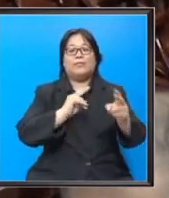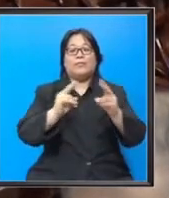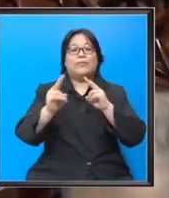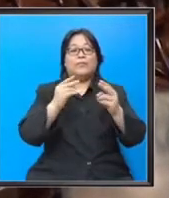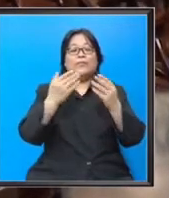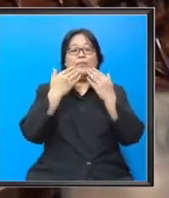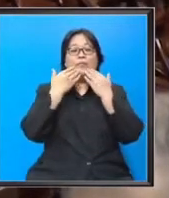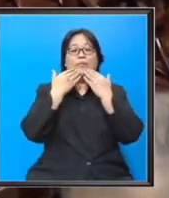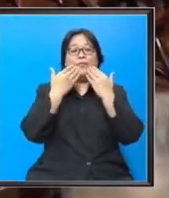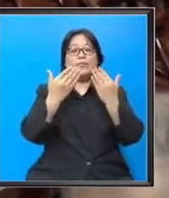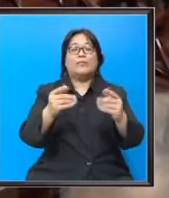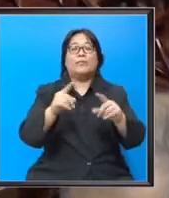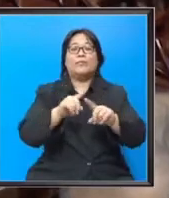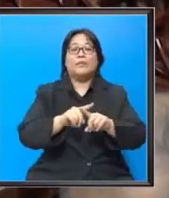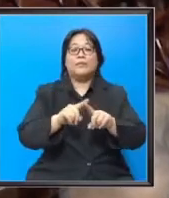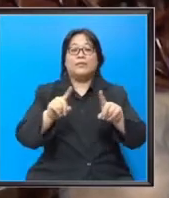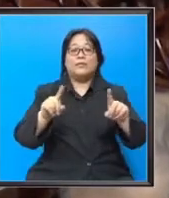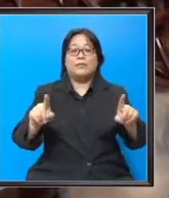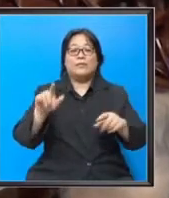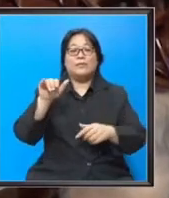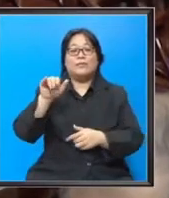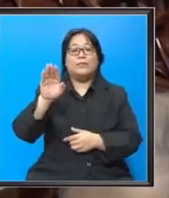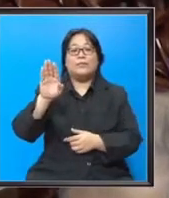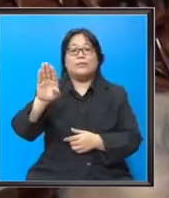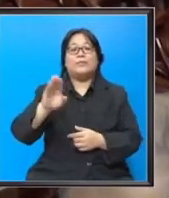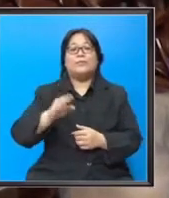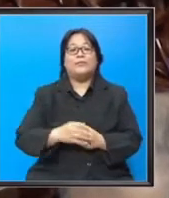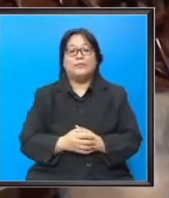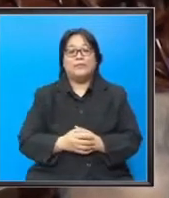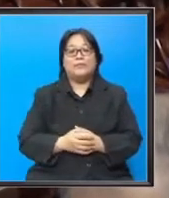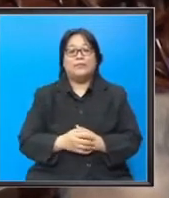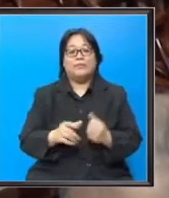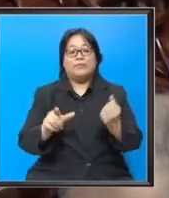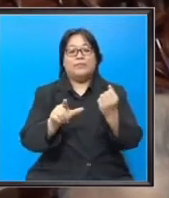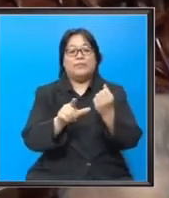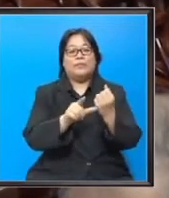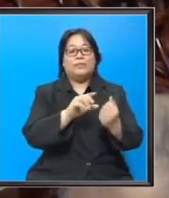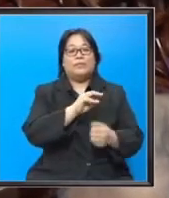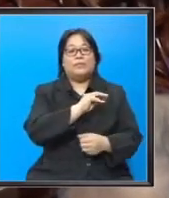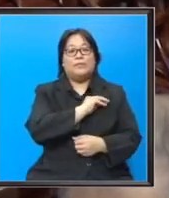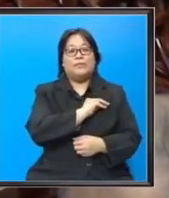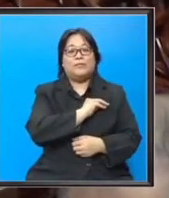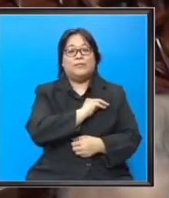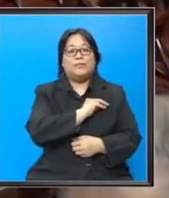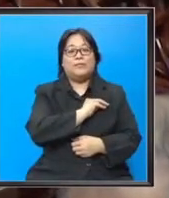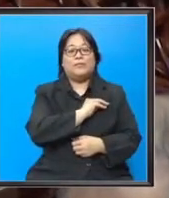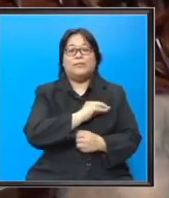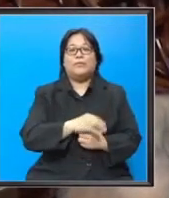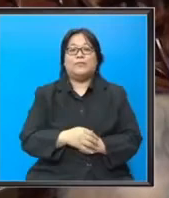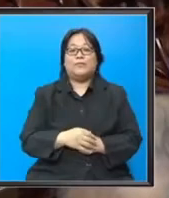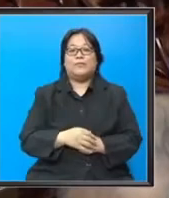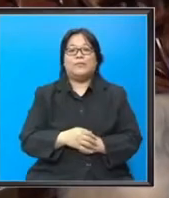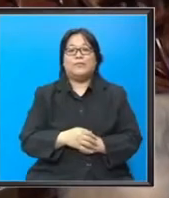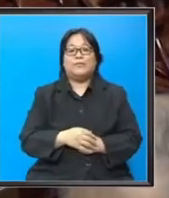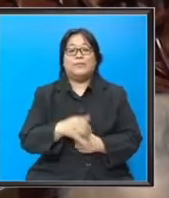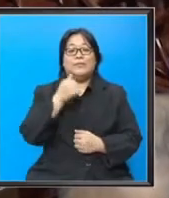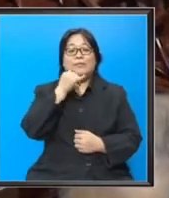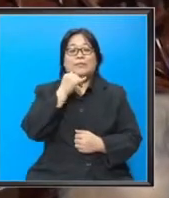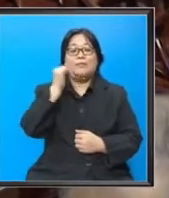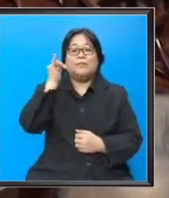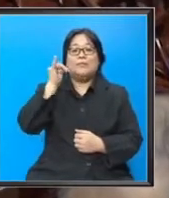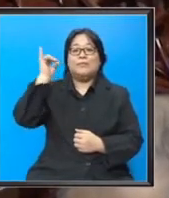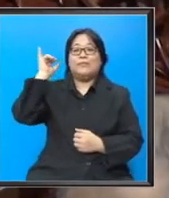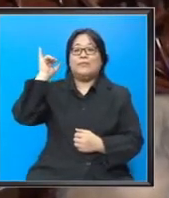kasih Tapi ya mau mati jadwal meski Hai Siger ke mari